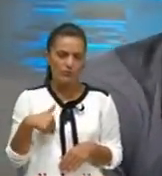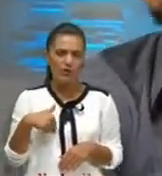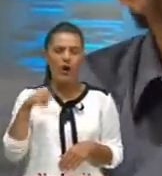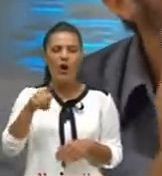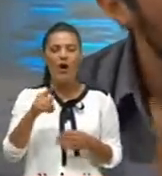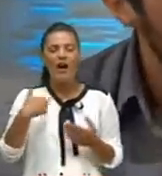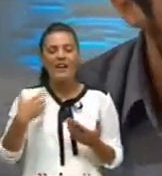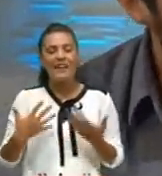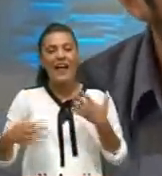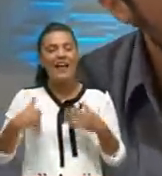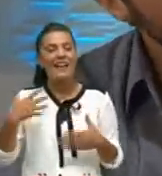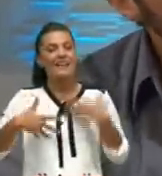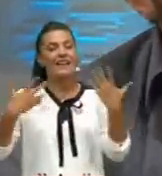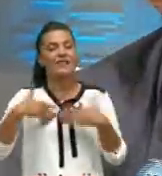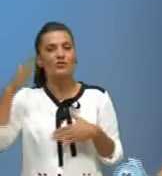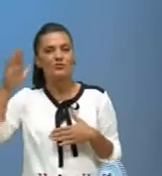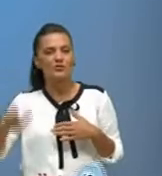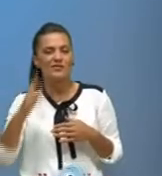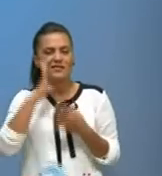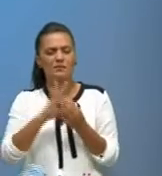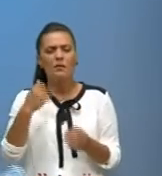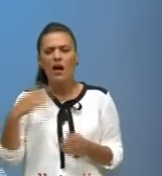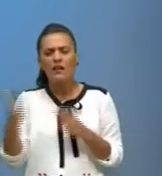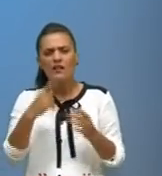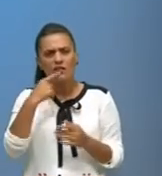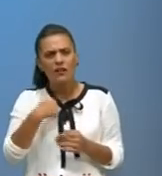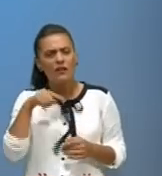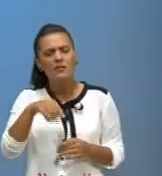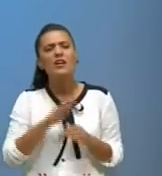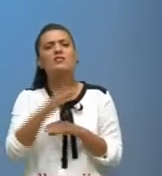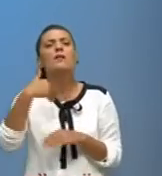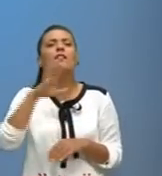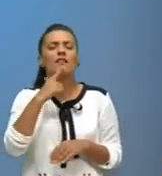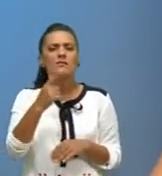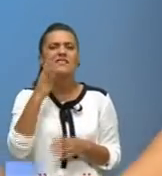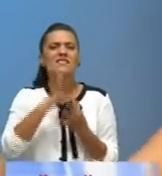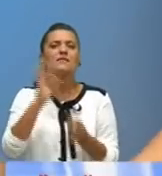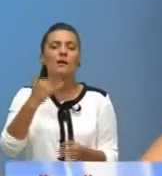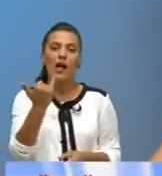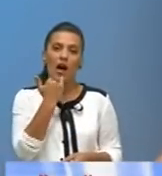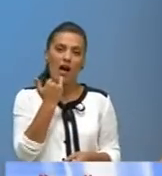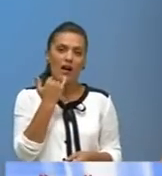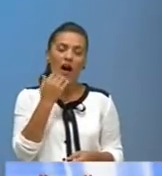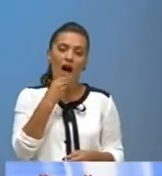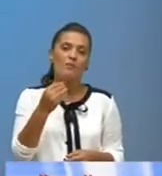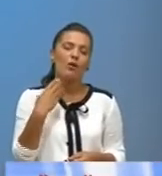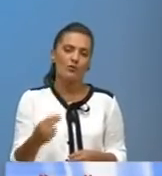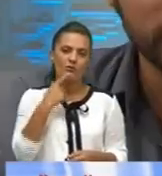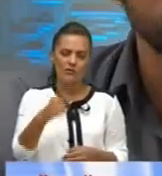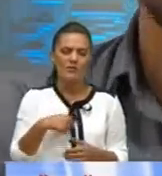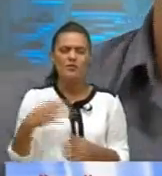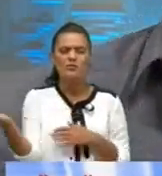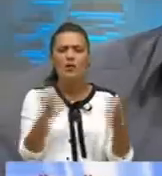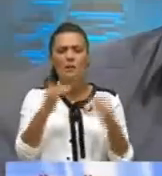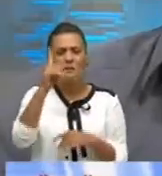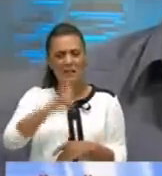o enerjisi çok düşen insanlara. Ama az önce burada arada dediniz ki yaşamayan varsa zaten insan değildir. Ayıp olur dedi. Ayıp olur. Belli bir oranda yaşayacaksın.